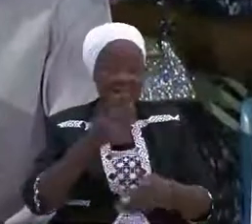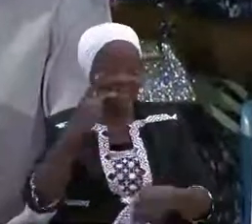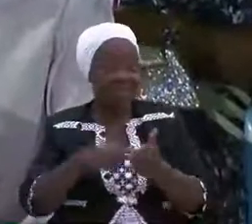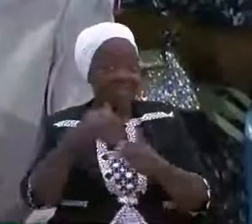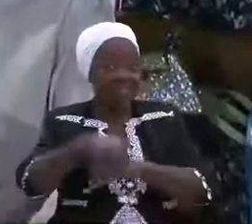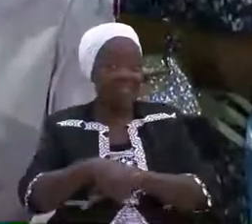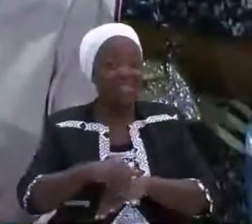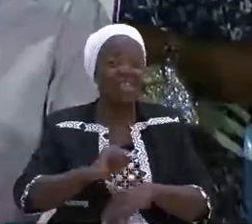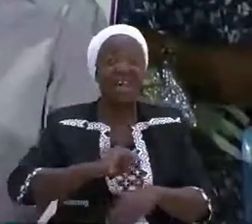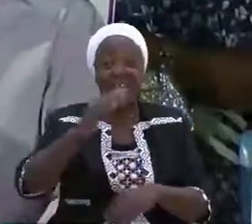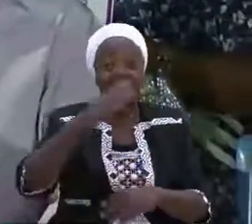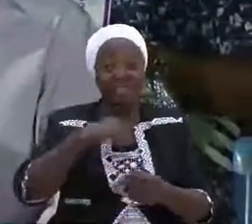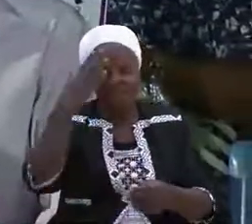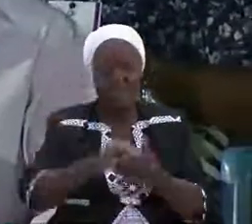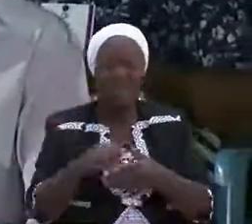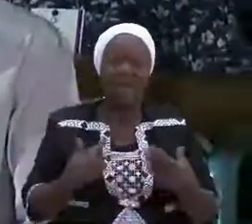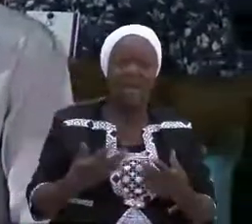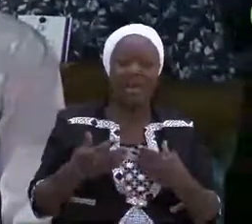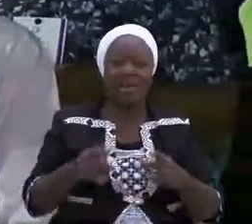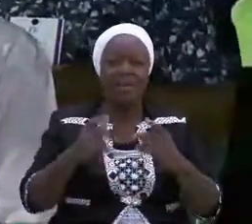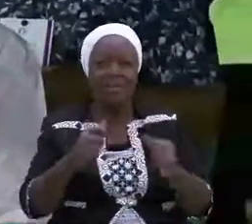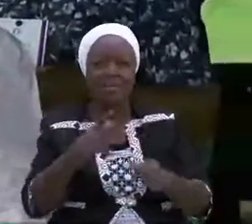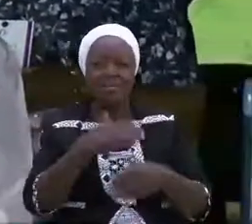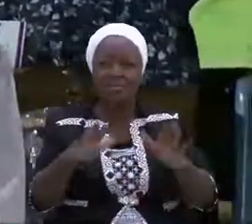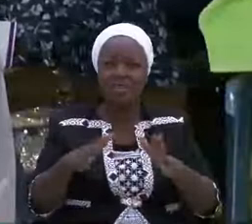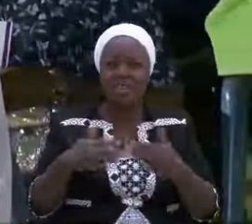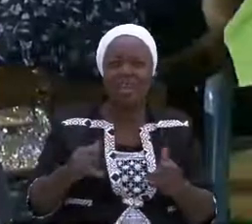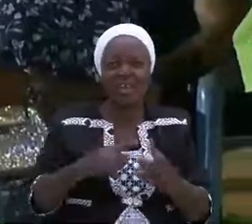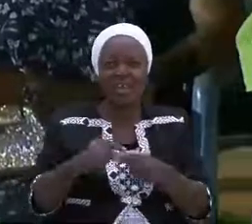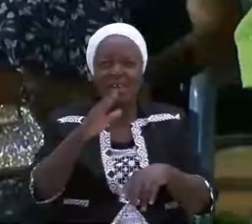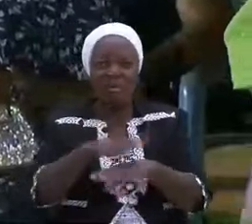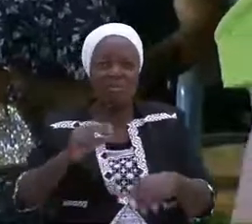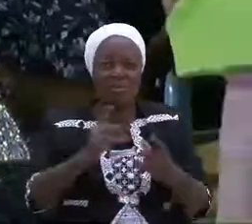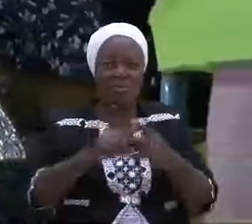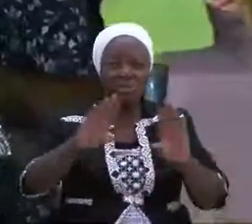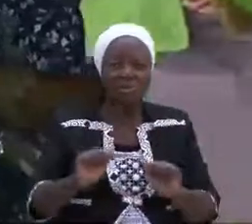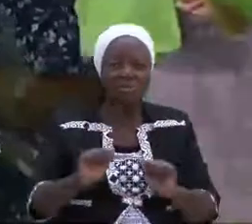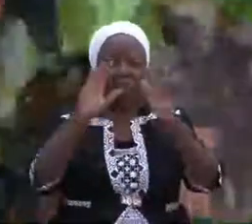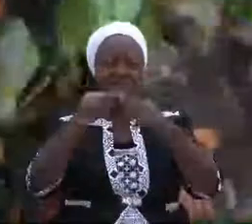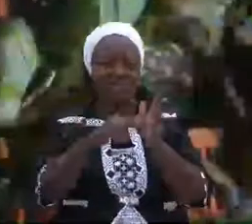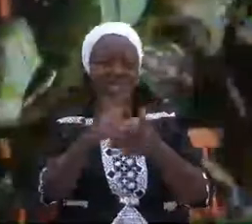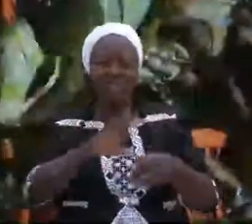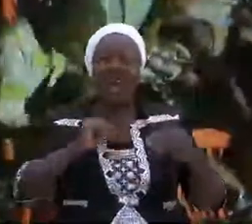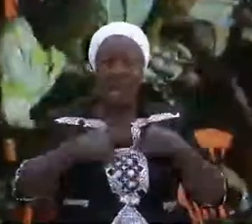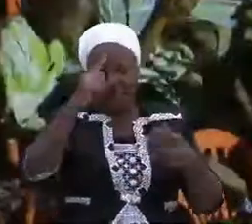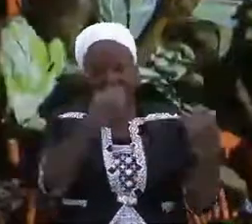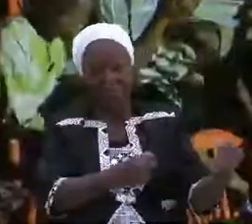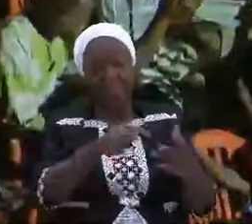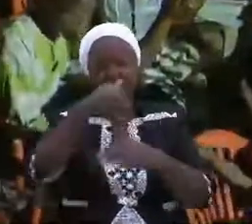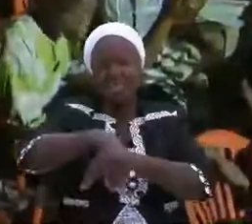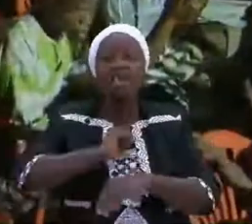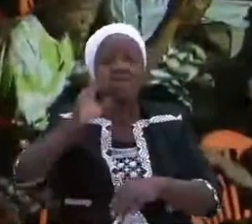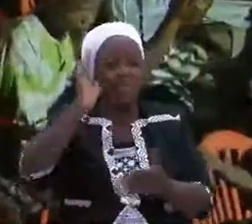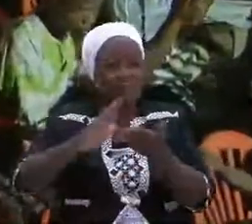soir, tu dis immédiatement, dès qu'on va finir, et dès qu'on va lancer l'appel, j'ai la foi ce soir, il va pardonner